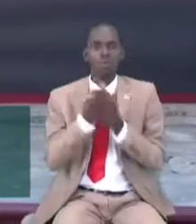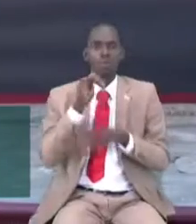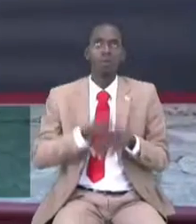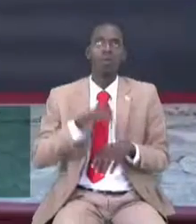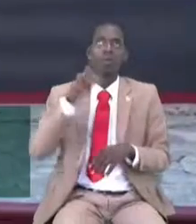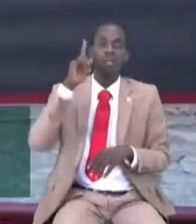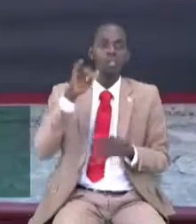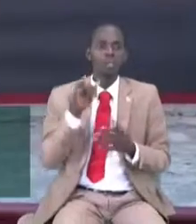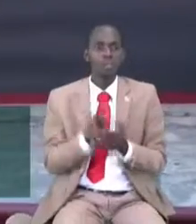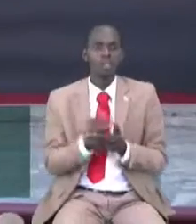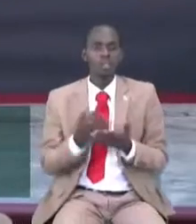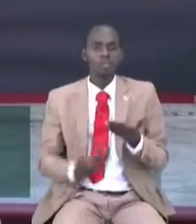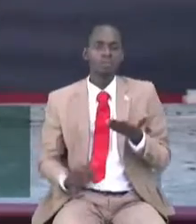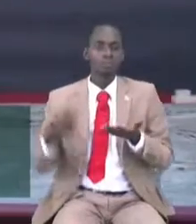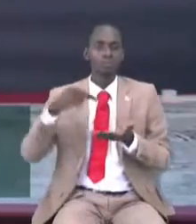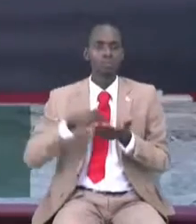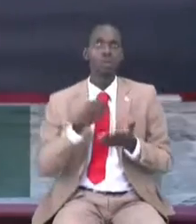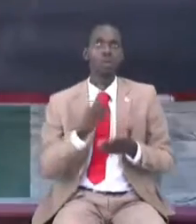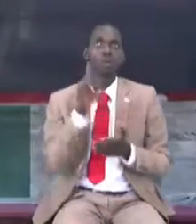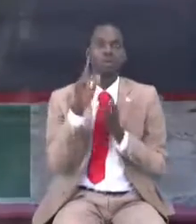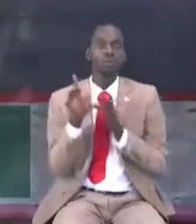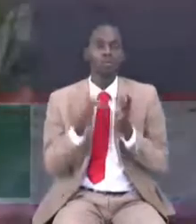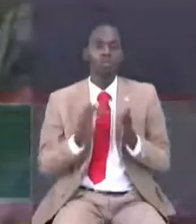Jésus notre Seigneur. Verset 25.